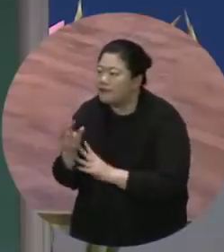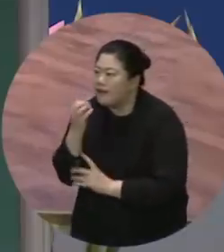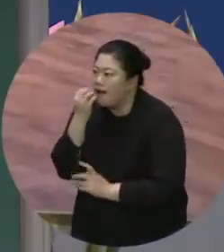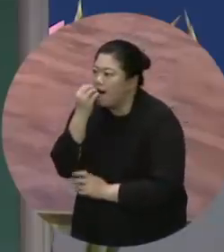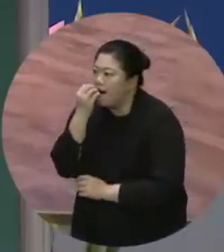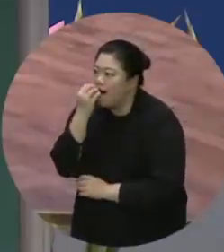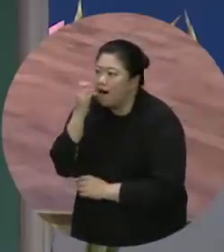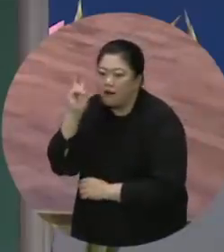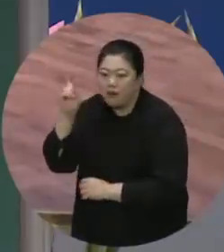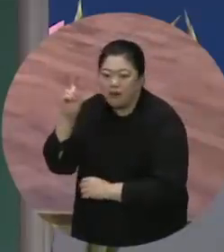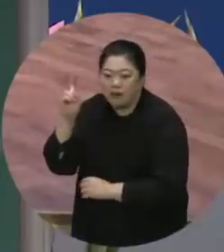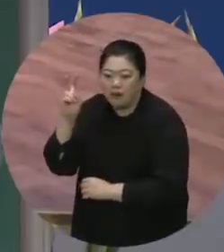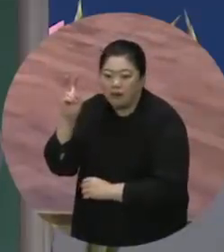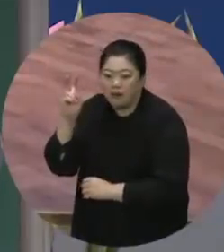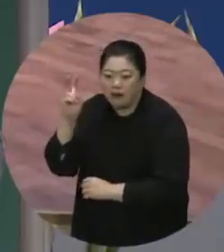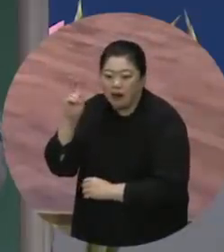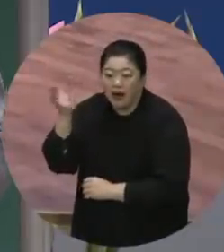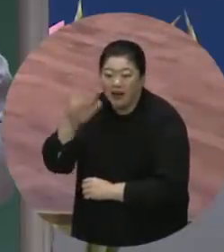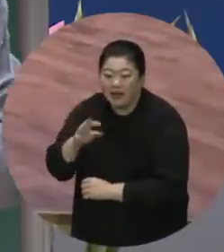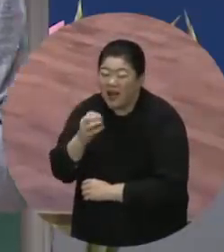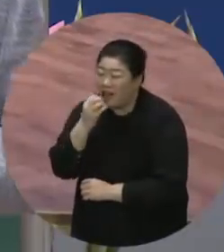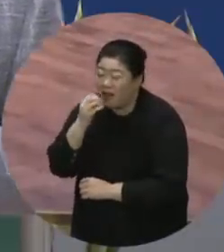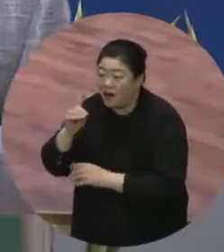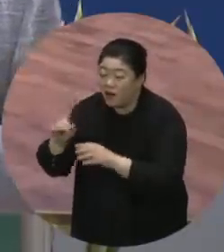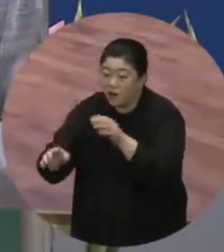하나님은 여러분